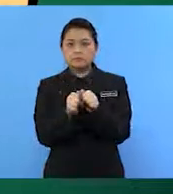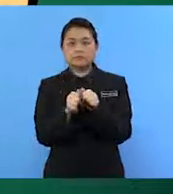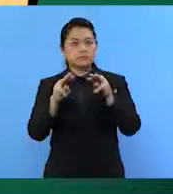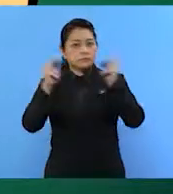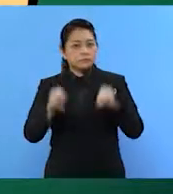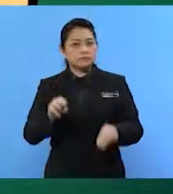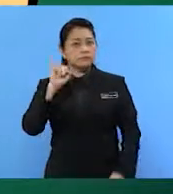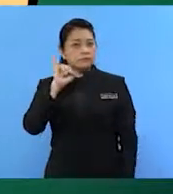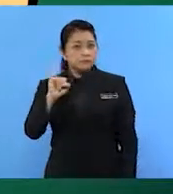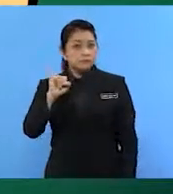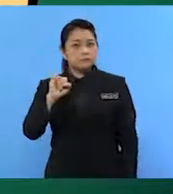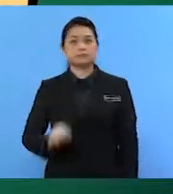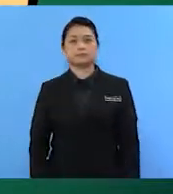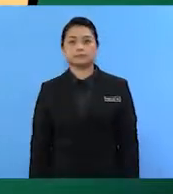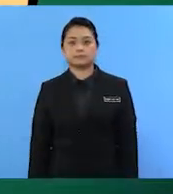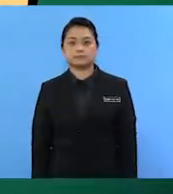identiti.